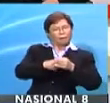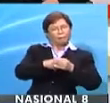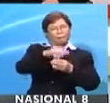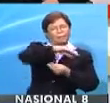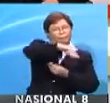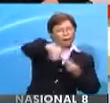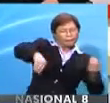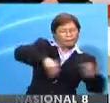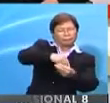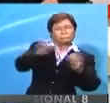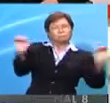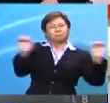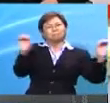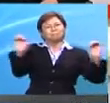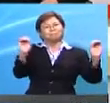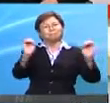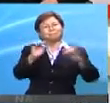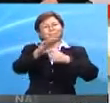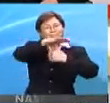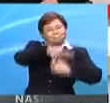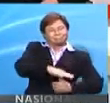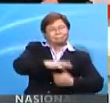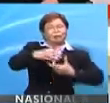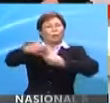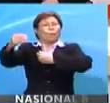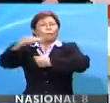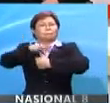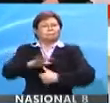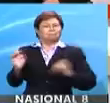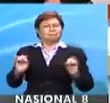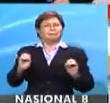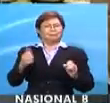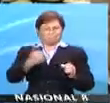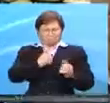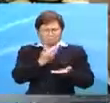pengambil alihan tanpa sebarang tekanan luar.